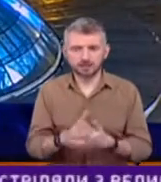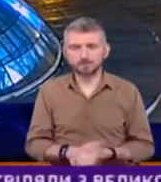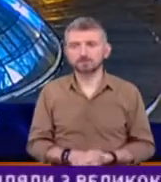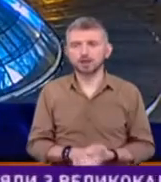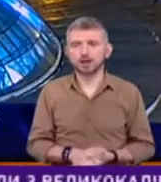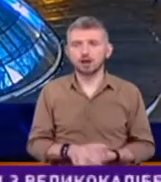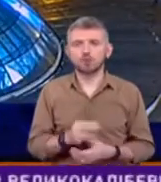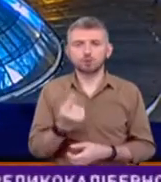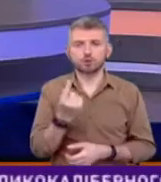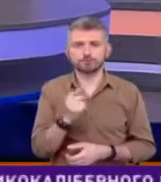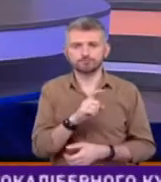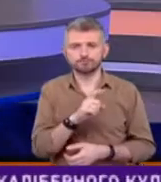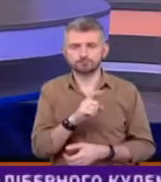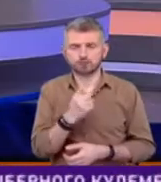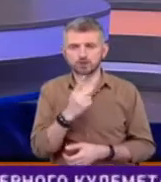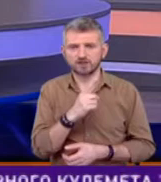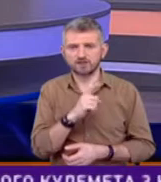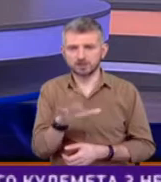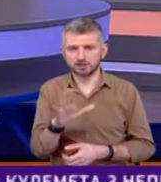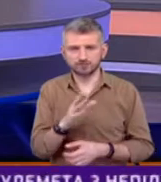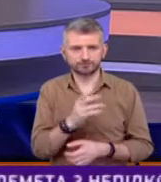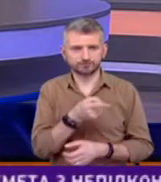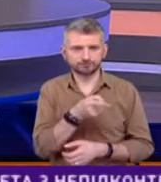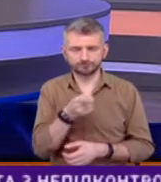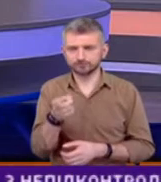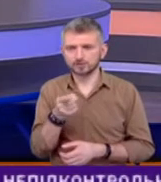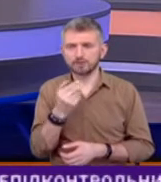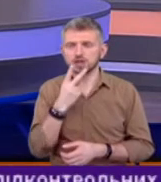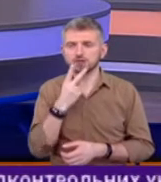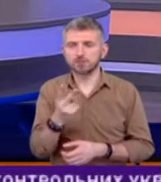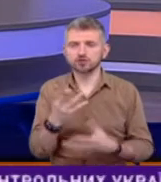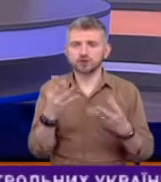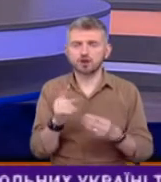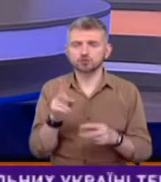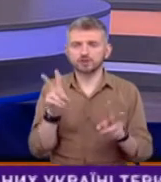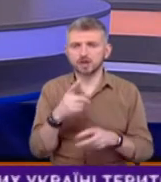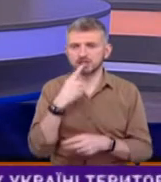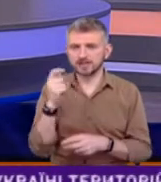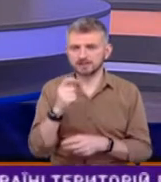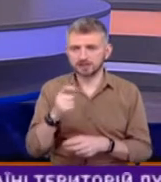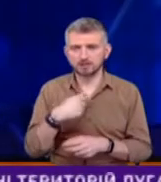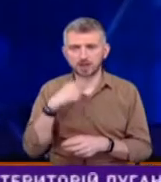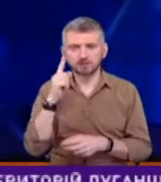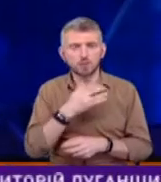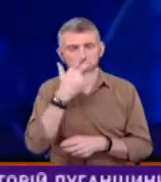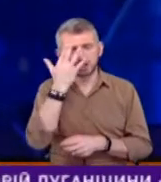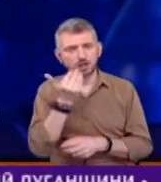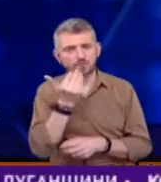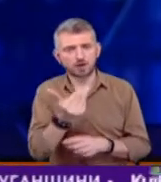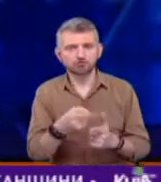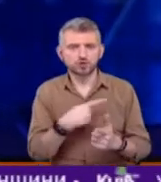Андрію, по хвилинці, будь ласка, ваше бачення дня, який називається неділя. Знаєте? Я знаю, мрія ваша,